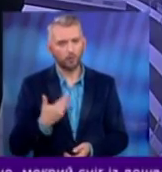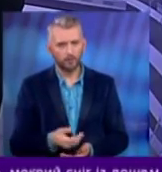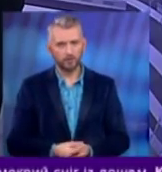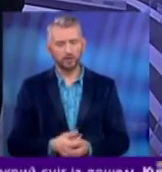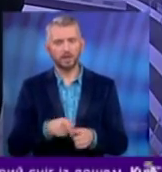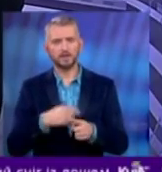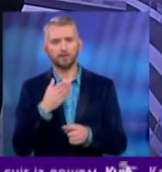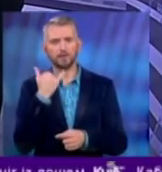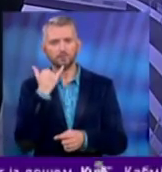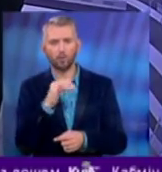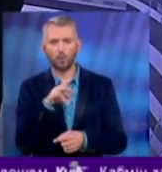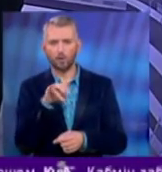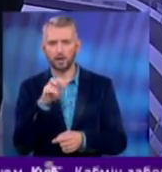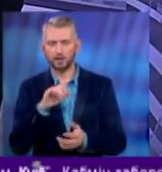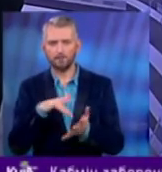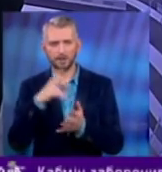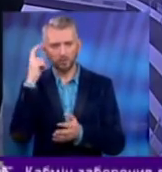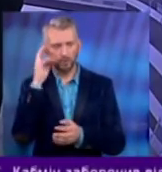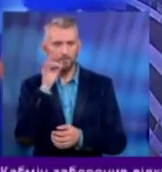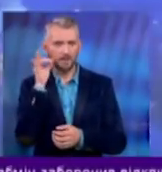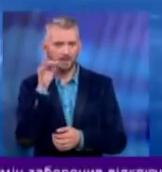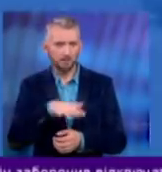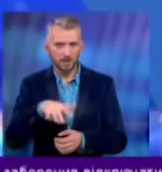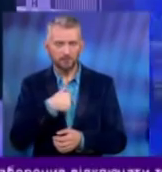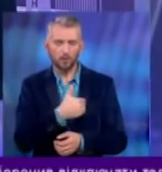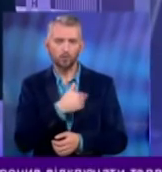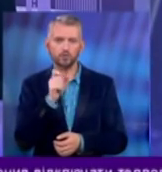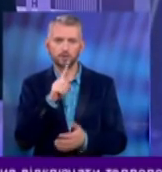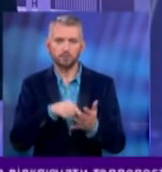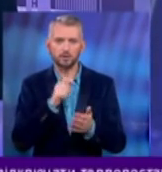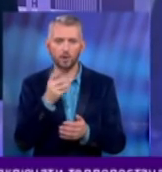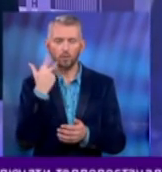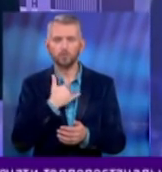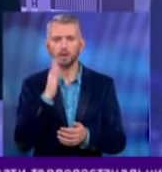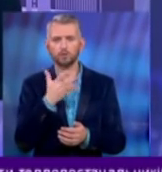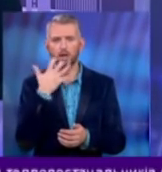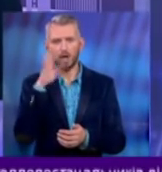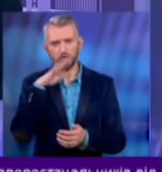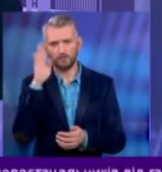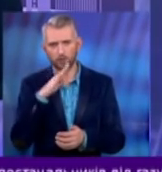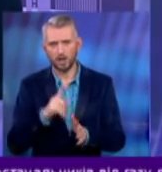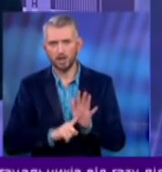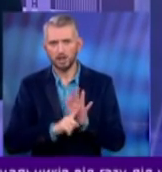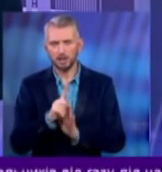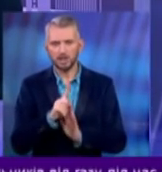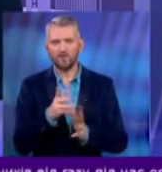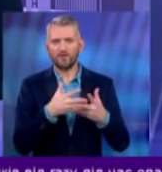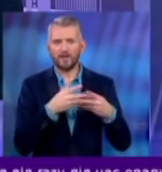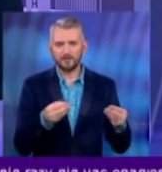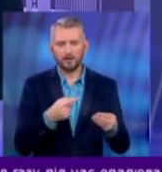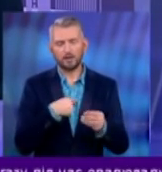Це вас турбує Олена, місто Київ, Мінський масив. Я хочу запитати, коли в нас буде гаряча вода? З весни